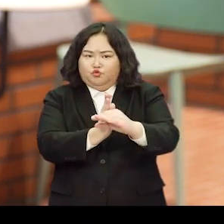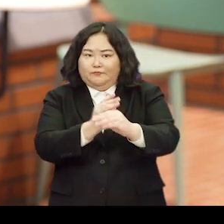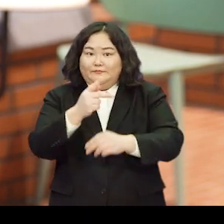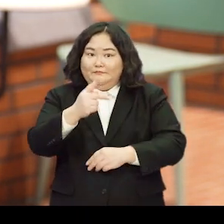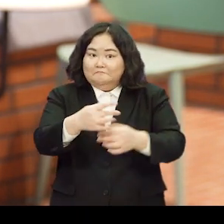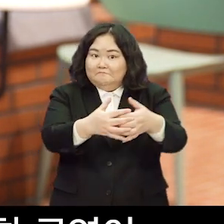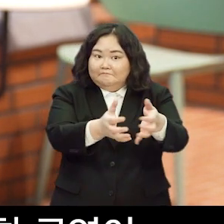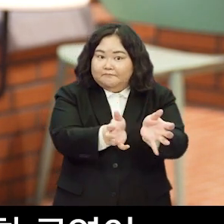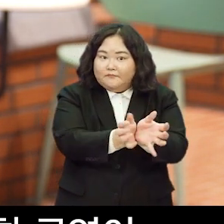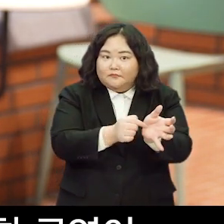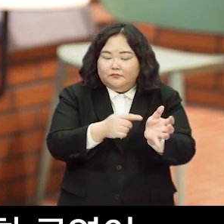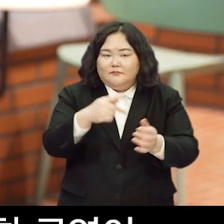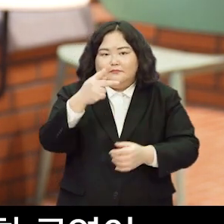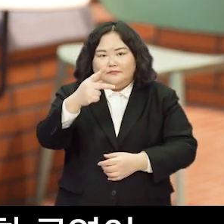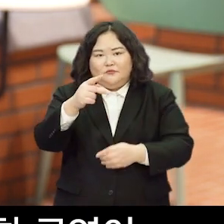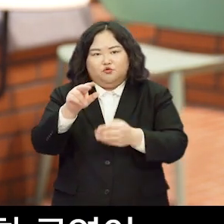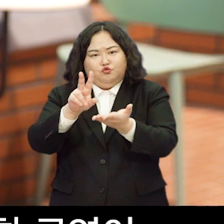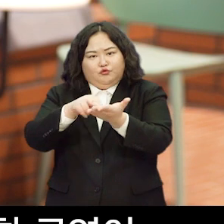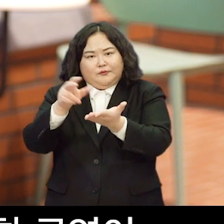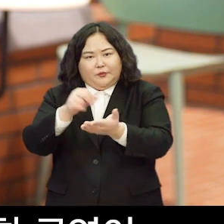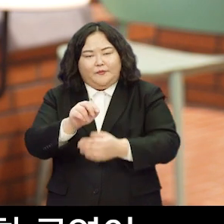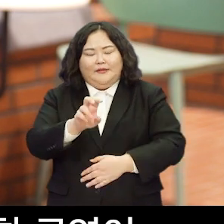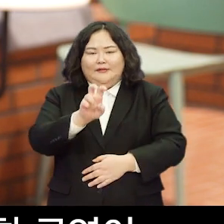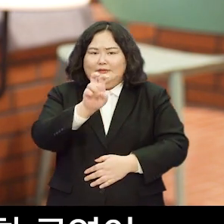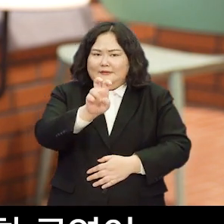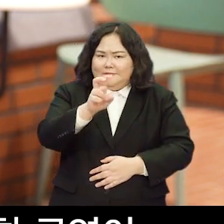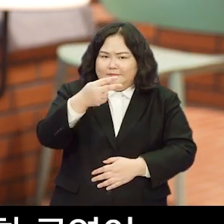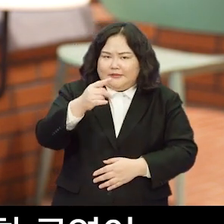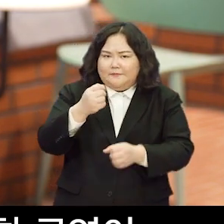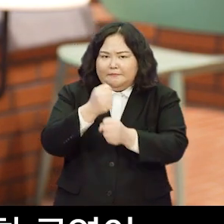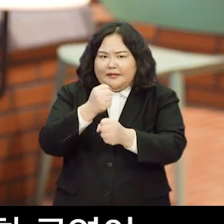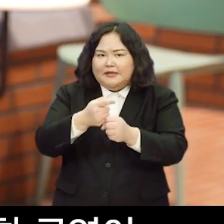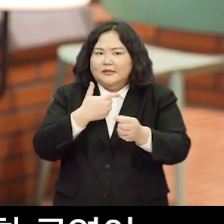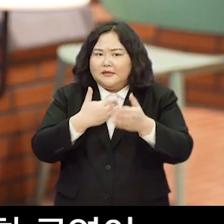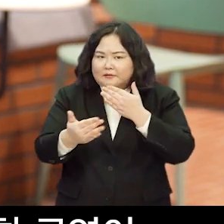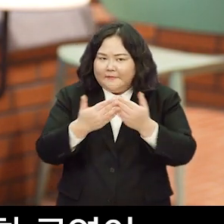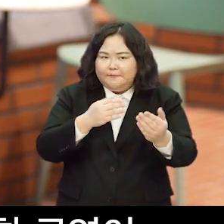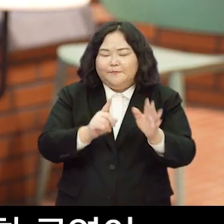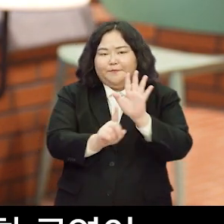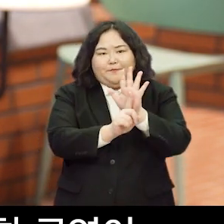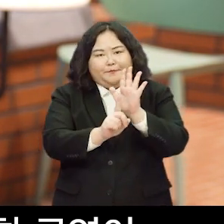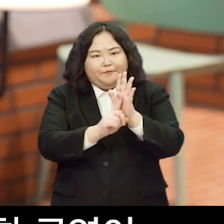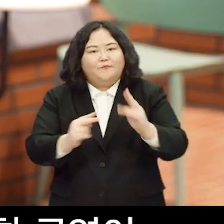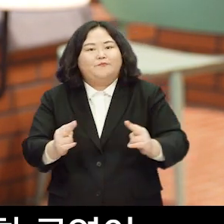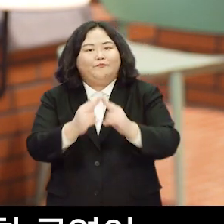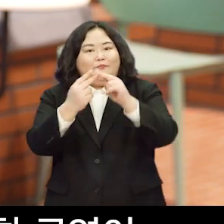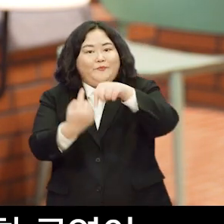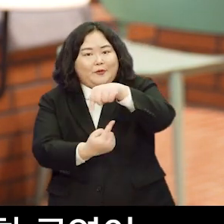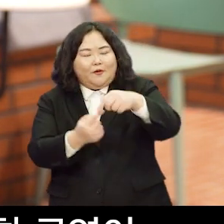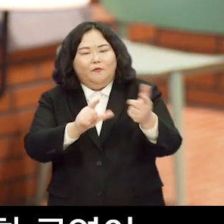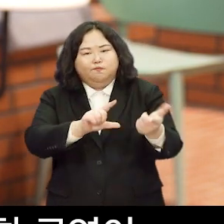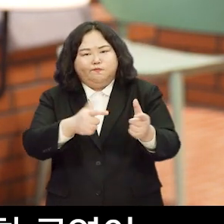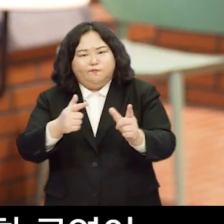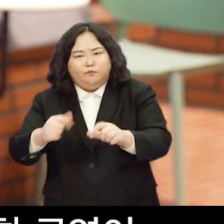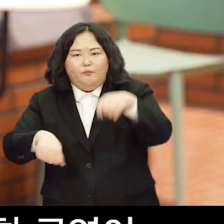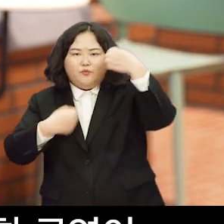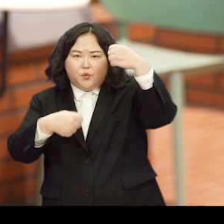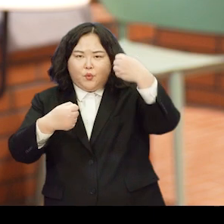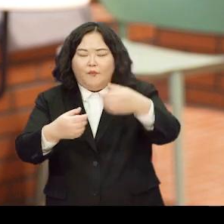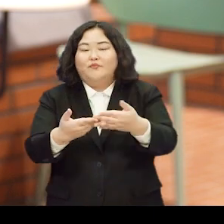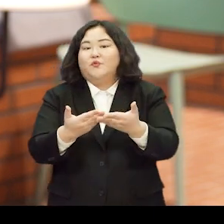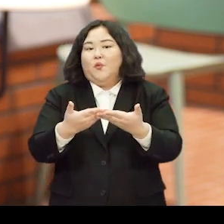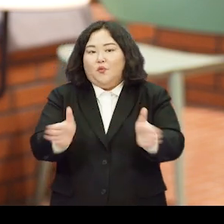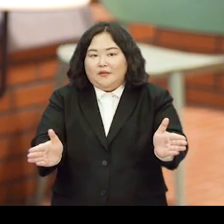모집합니다. K유니브존은 K컬처를 주제로 20대가 만드는 체험 전시부스 운영과 다양한